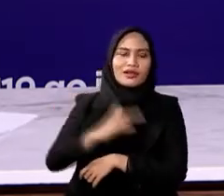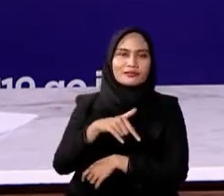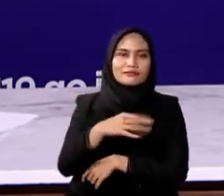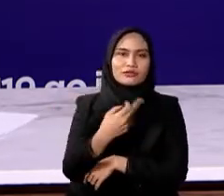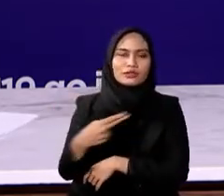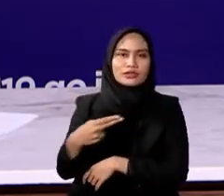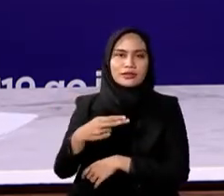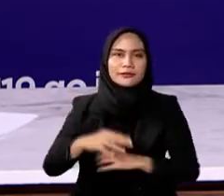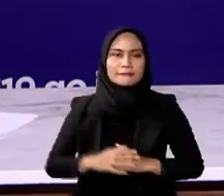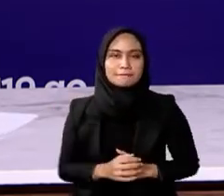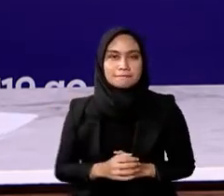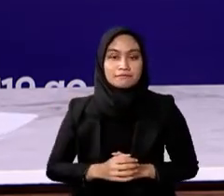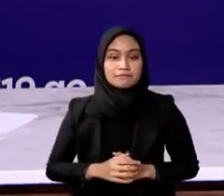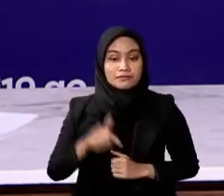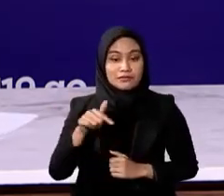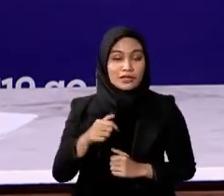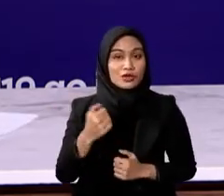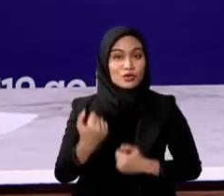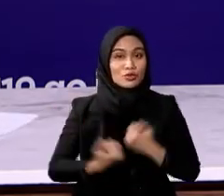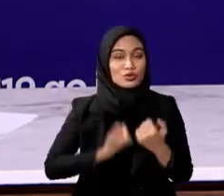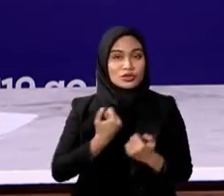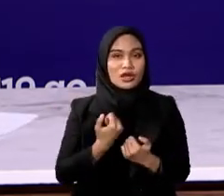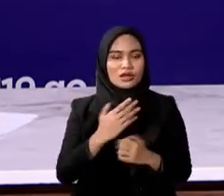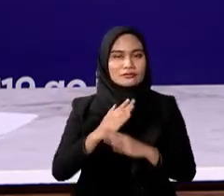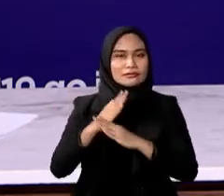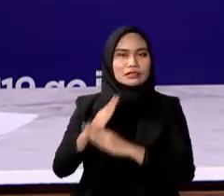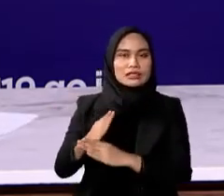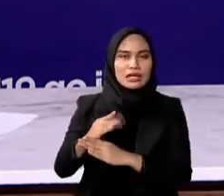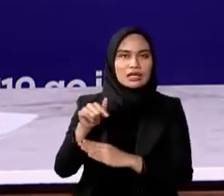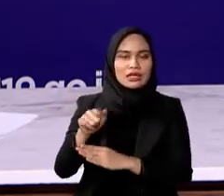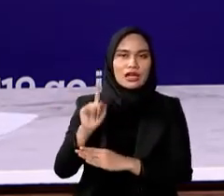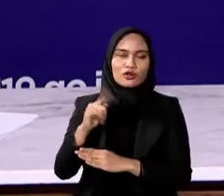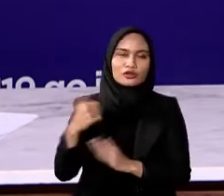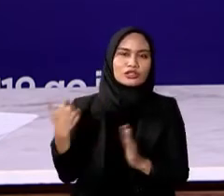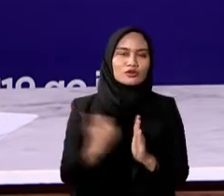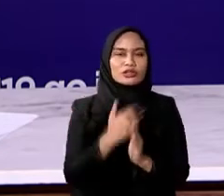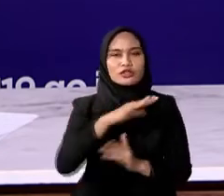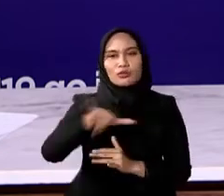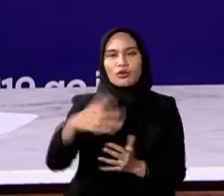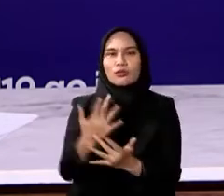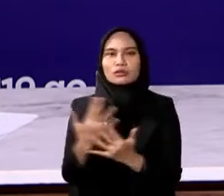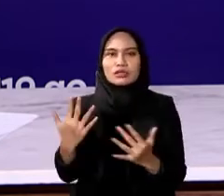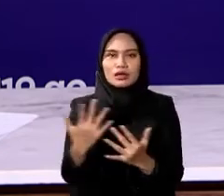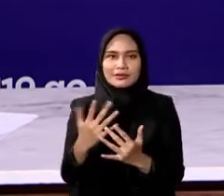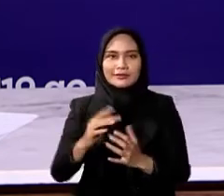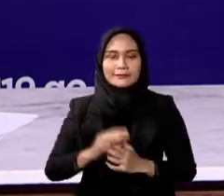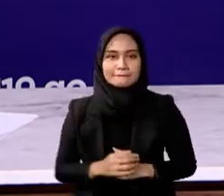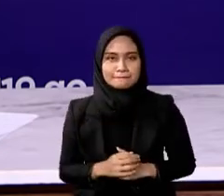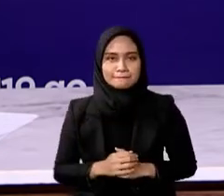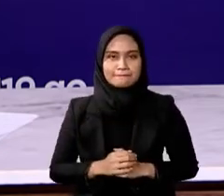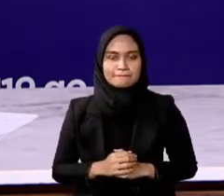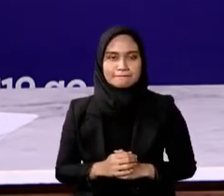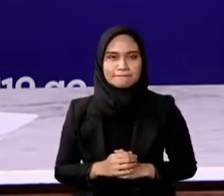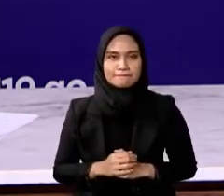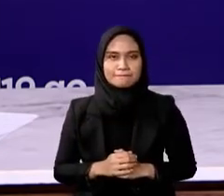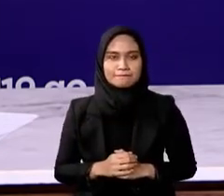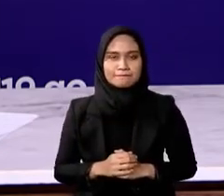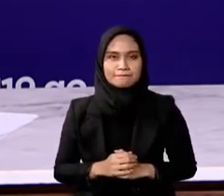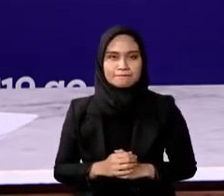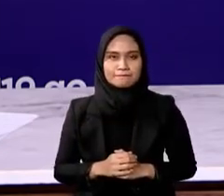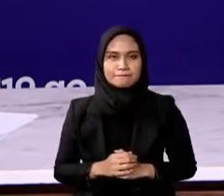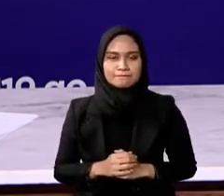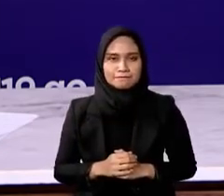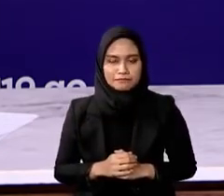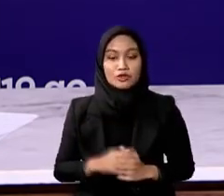Upaya preventif yang serius ini harus dipatuhi oleh lapisan masyarakat agar jangan sampai memperparah